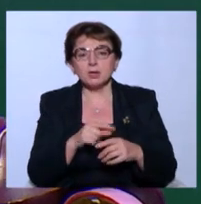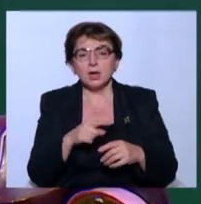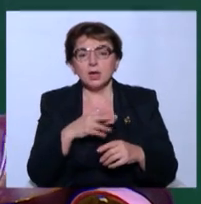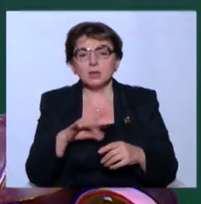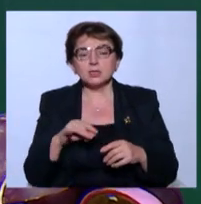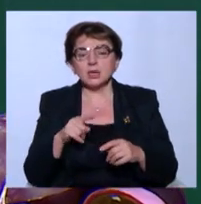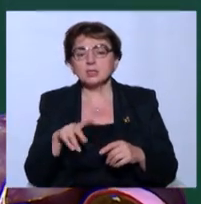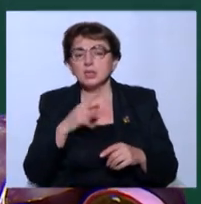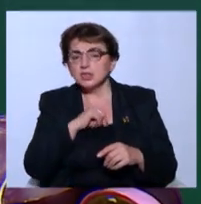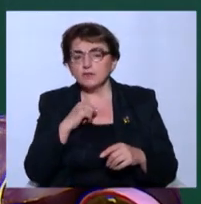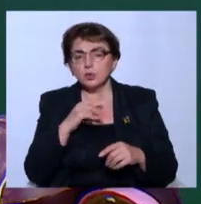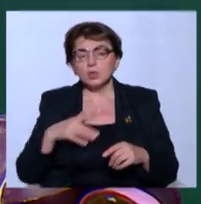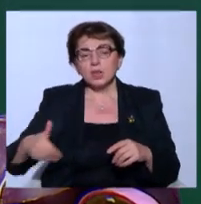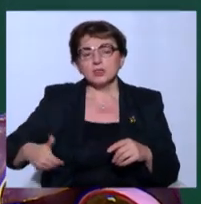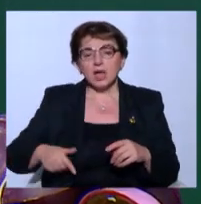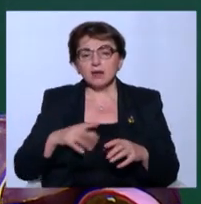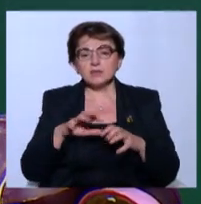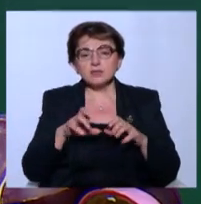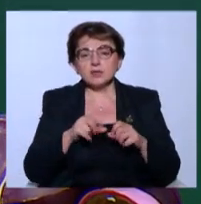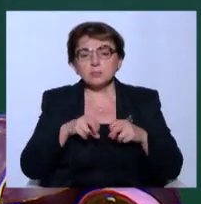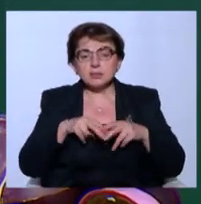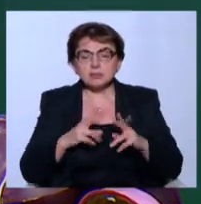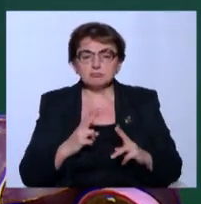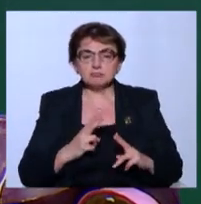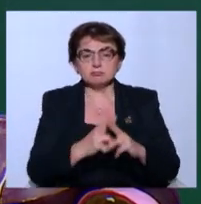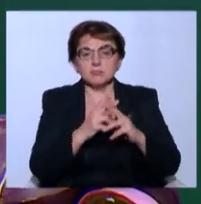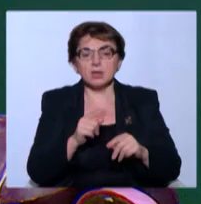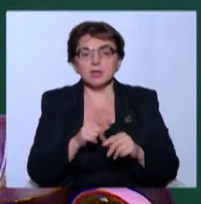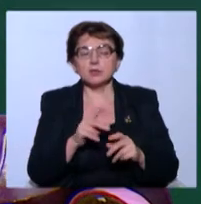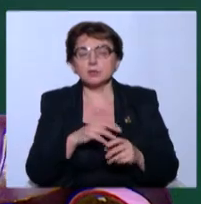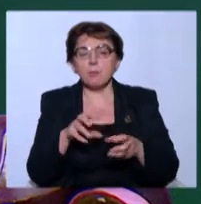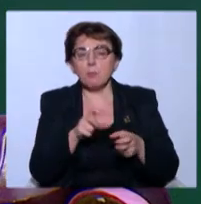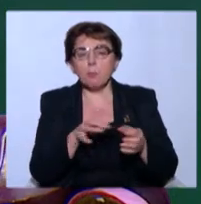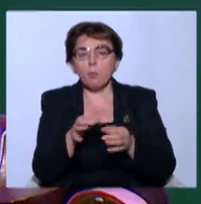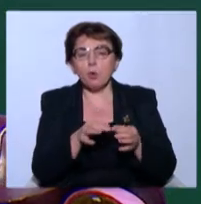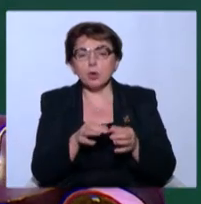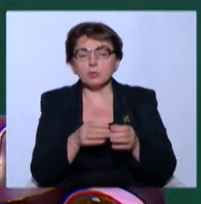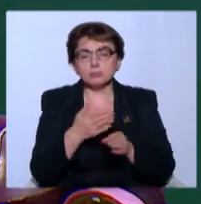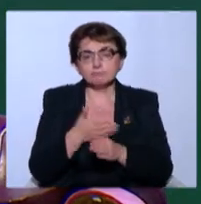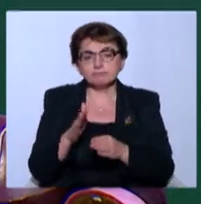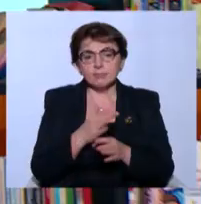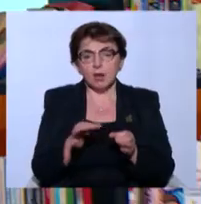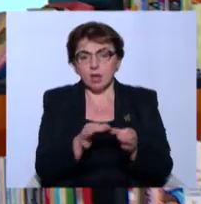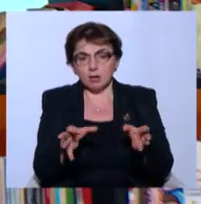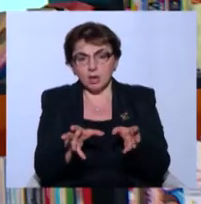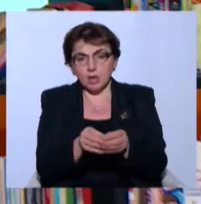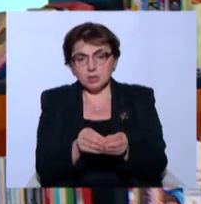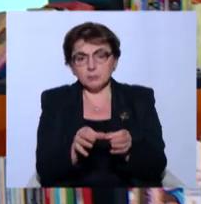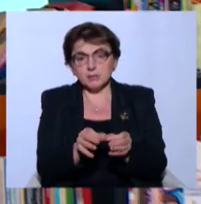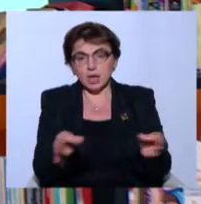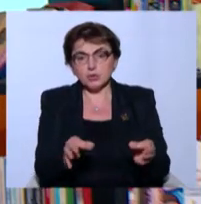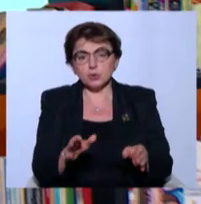წვენი ახდენს ამ ცხიმის მოლეკულების ემულგირებას, ანუ მოლეკულებს აშორებს ერთმანეთს. გარდა